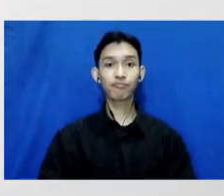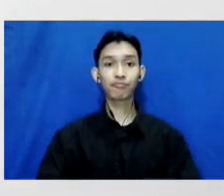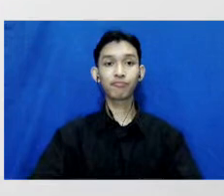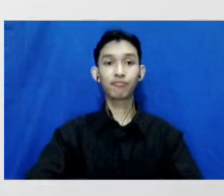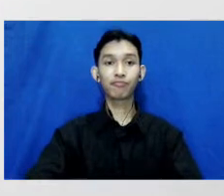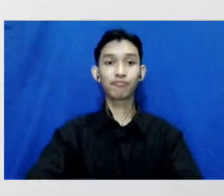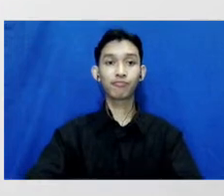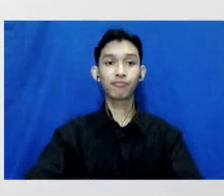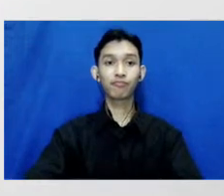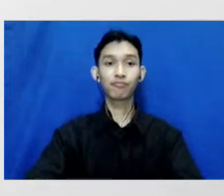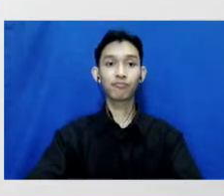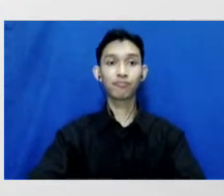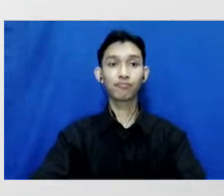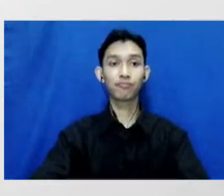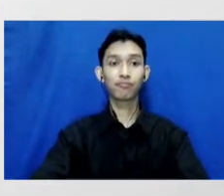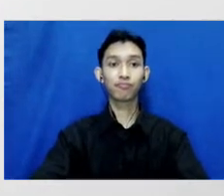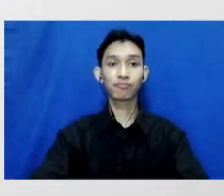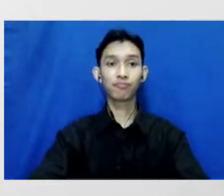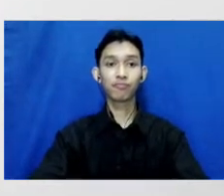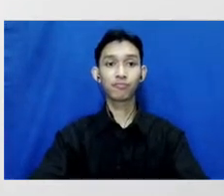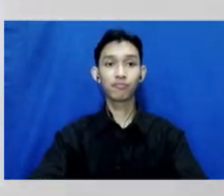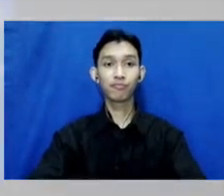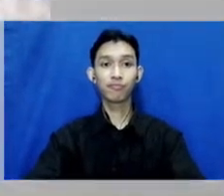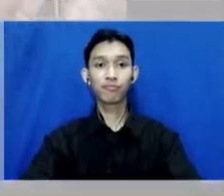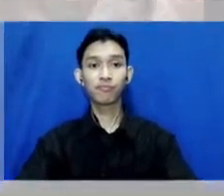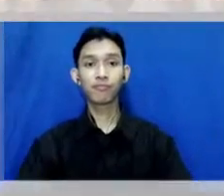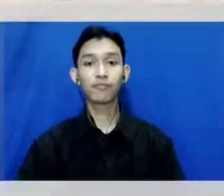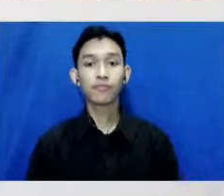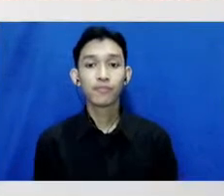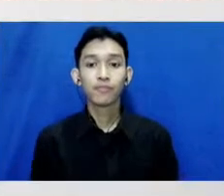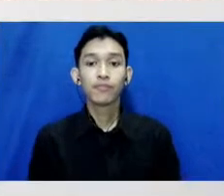Baik, silahkan. Baik, terima kasih.